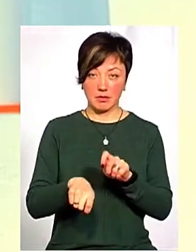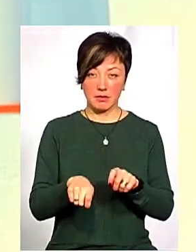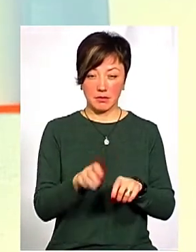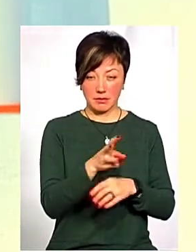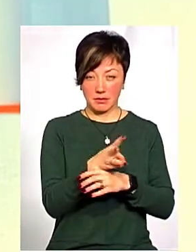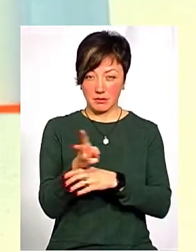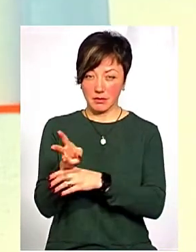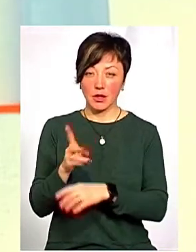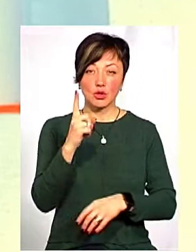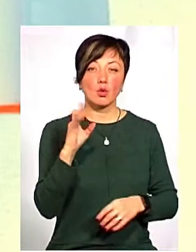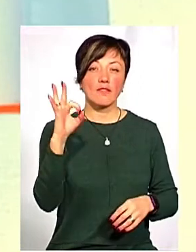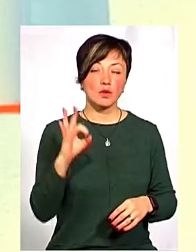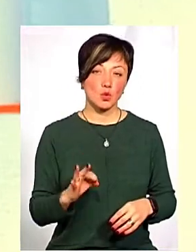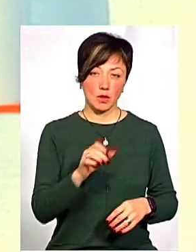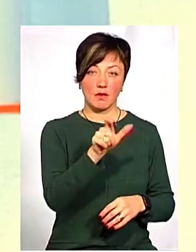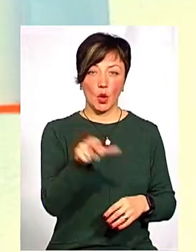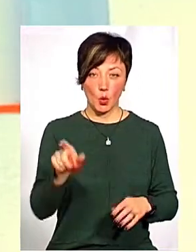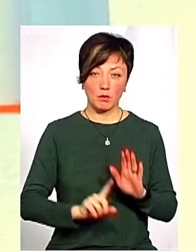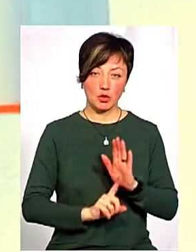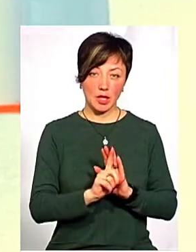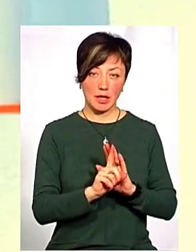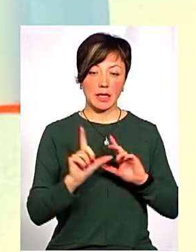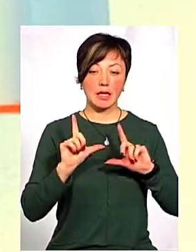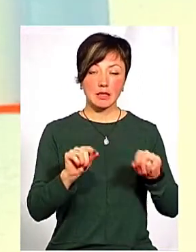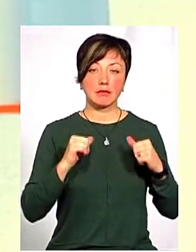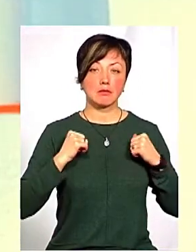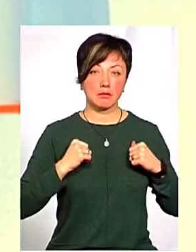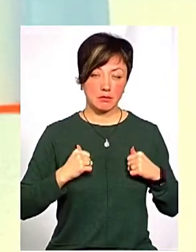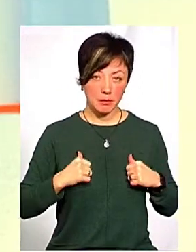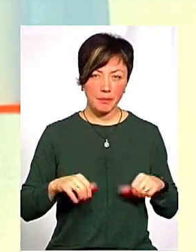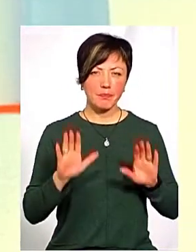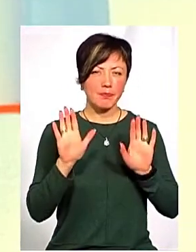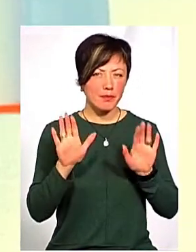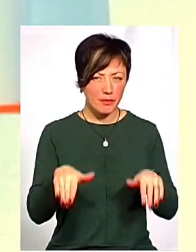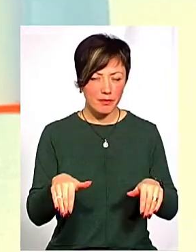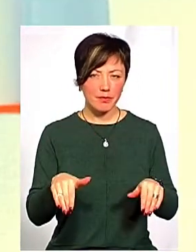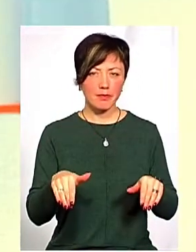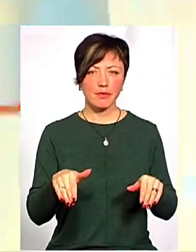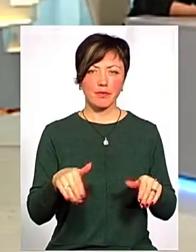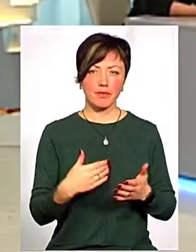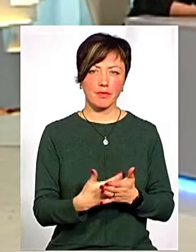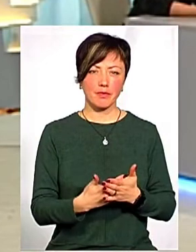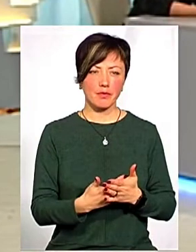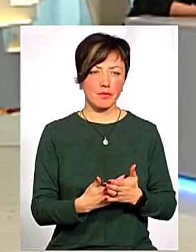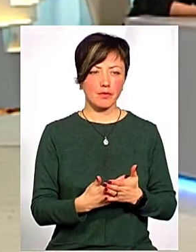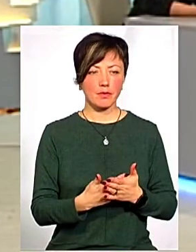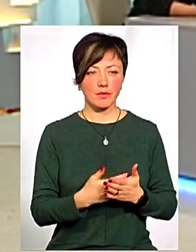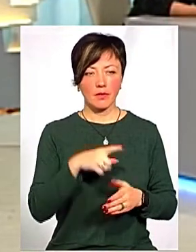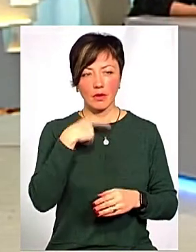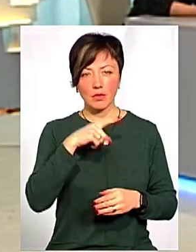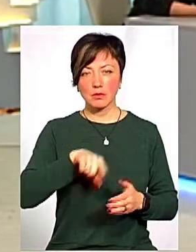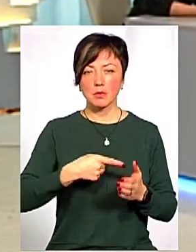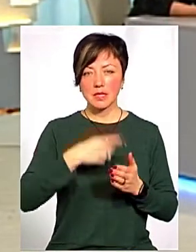100% люди почали, водії почали їздити безпечніше. Хай даже вони, от даже говорячи про